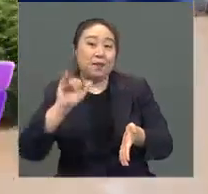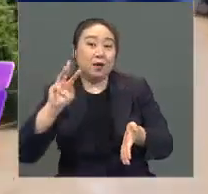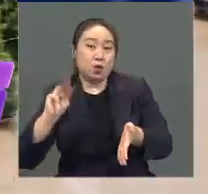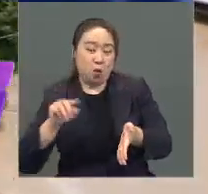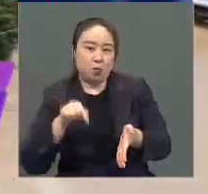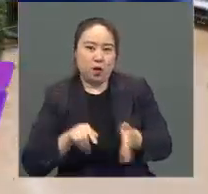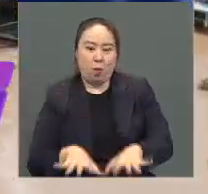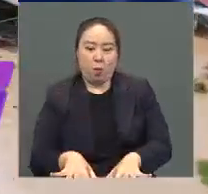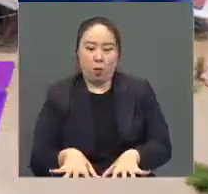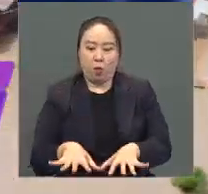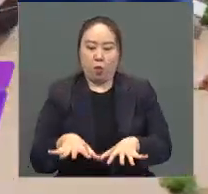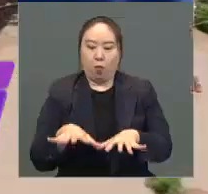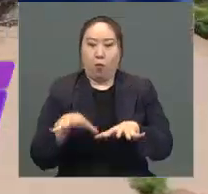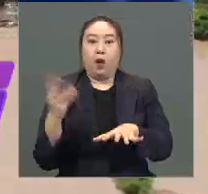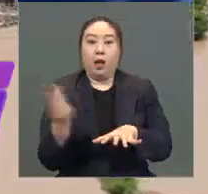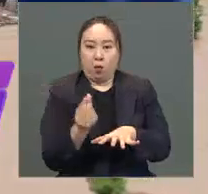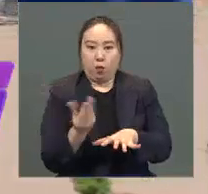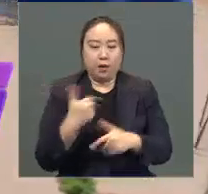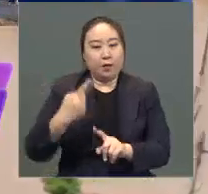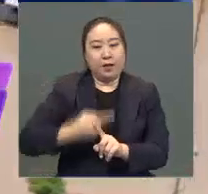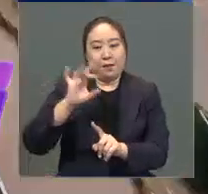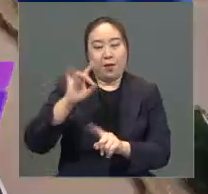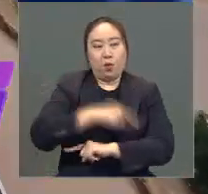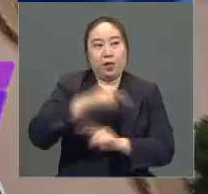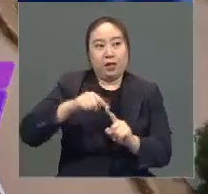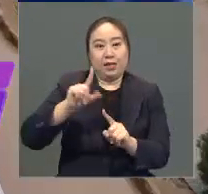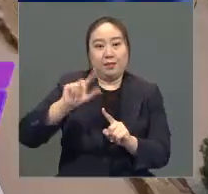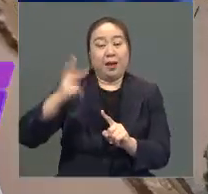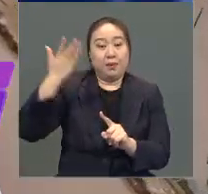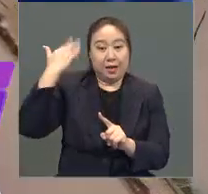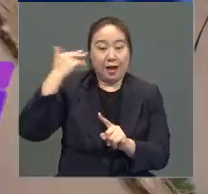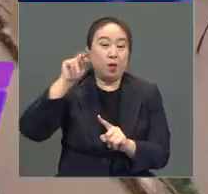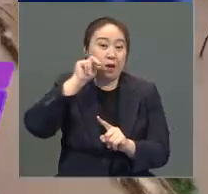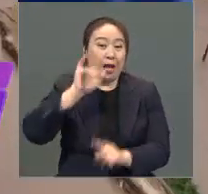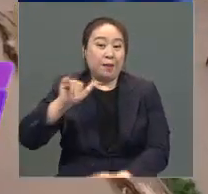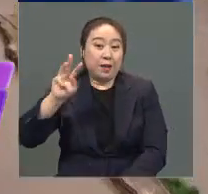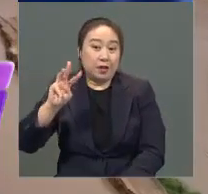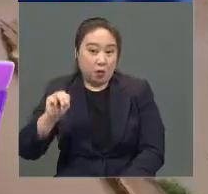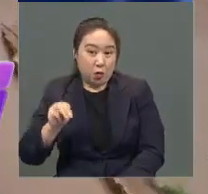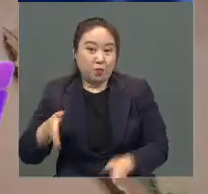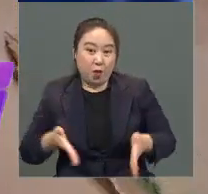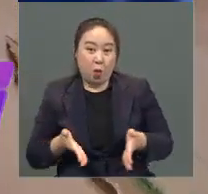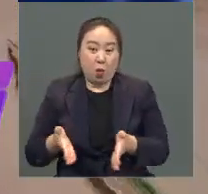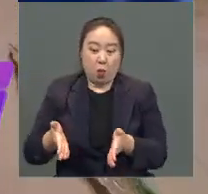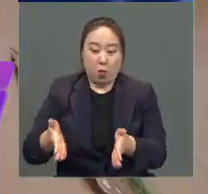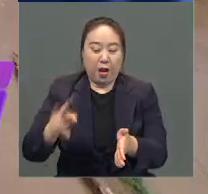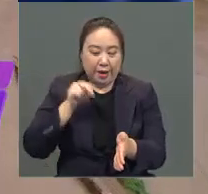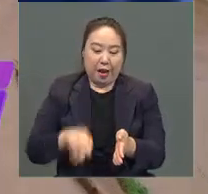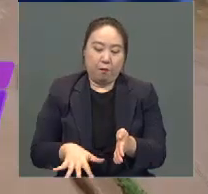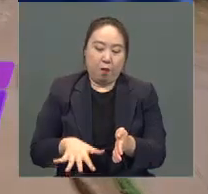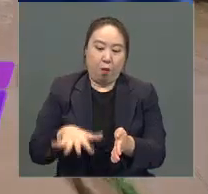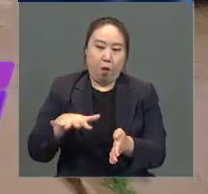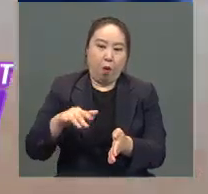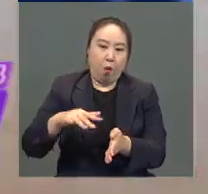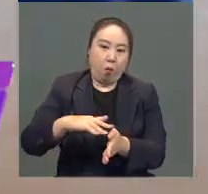องแล้วก็รวดเร็วและเมื่อ23สิงหาคมที่ผ่านมาน้ำจากแม่น้ำยมได้ไหลเอ่อล้นตลิ่งแล้วก็กัดเซาะตลิ่งข